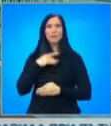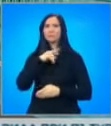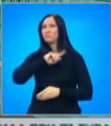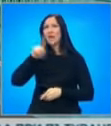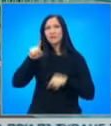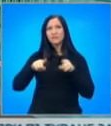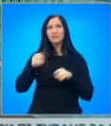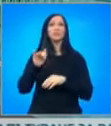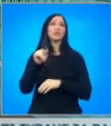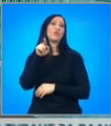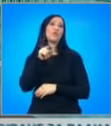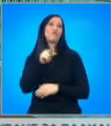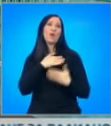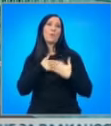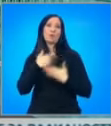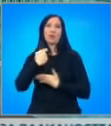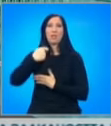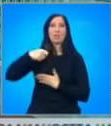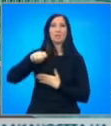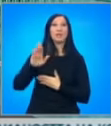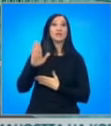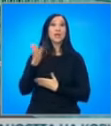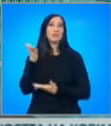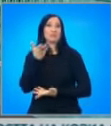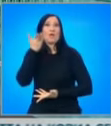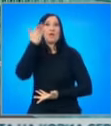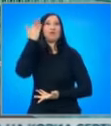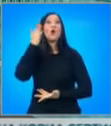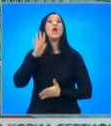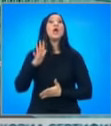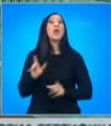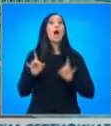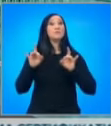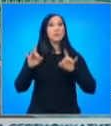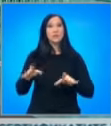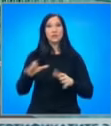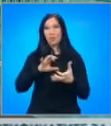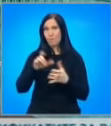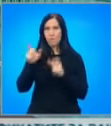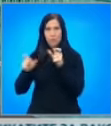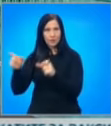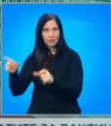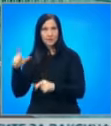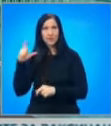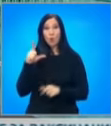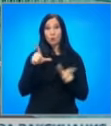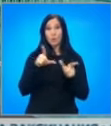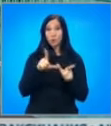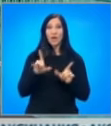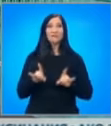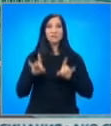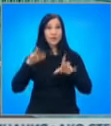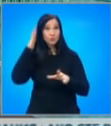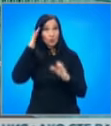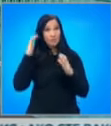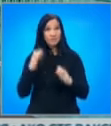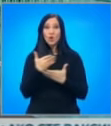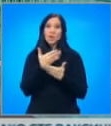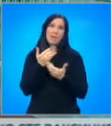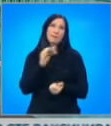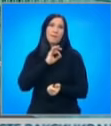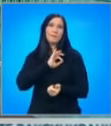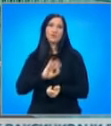Независимо дали това са любителите на тениса и техния идол или австралийските политици. Скот Морисън и австралийското правителство